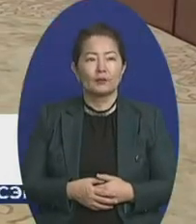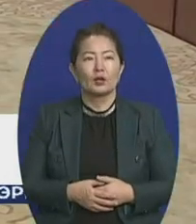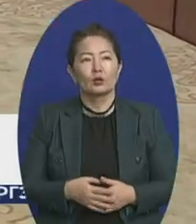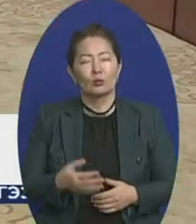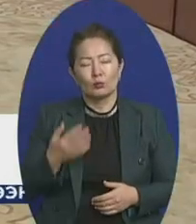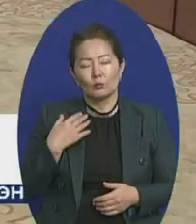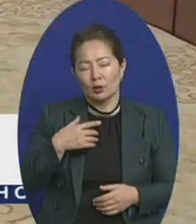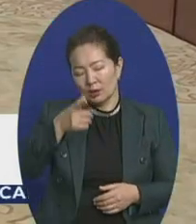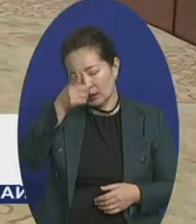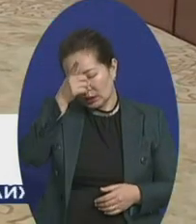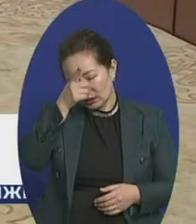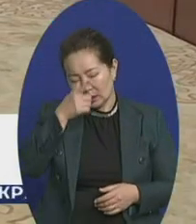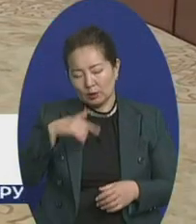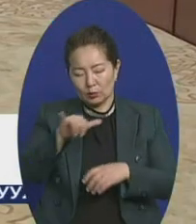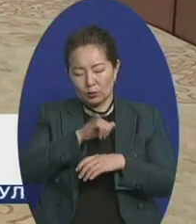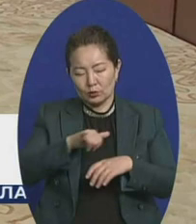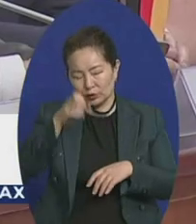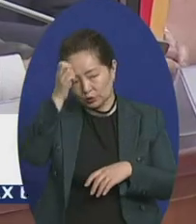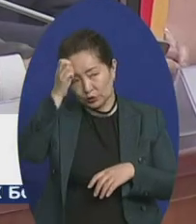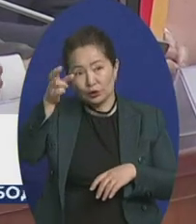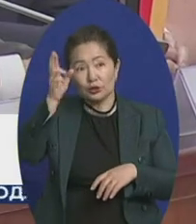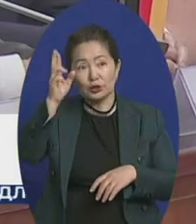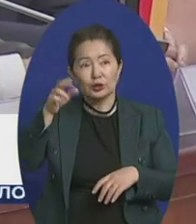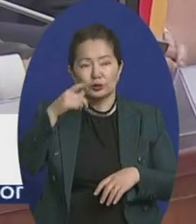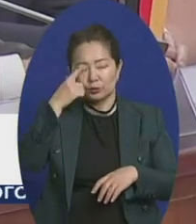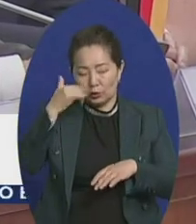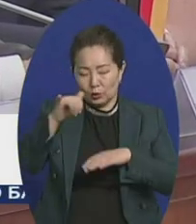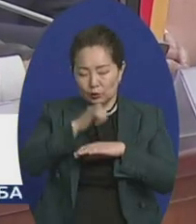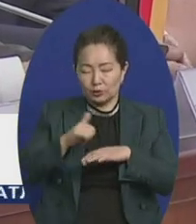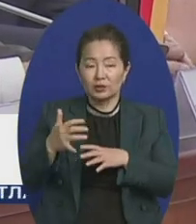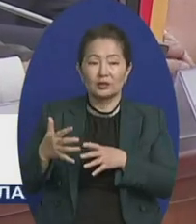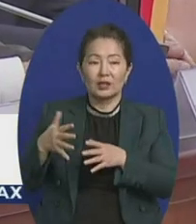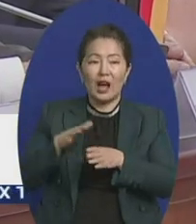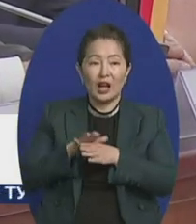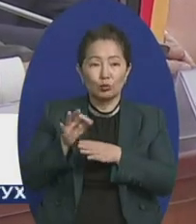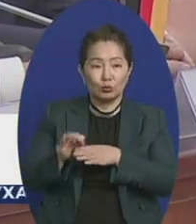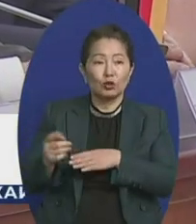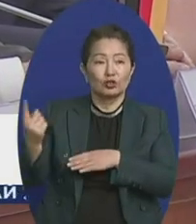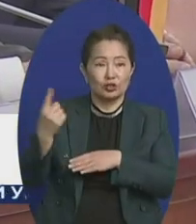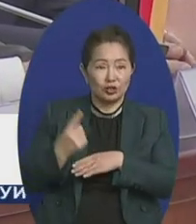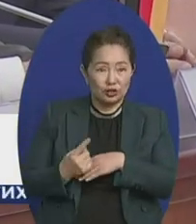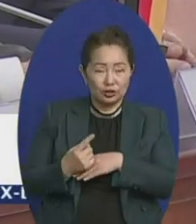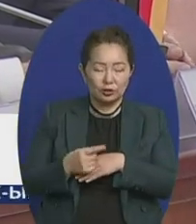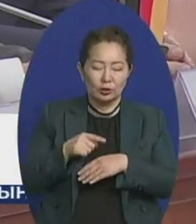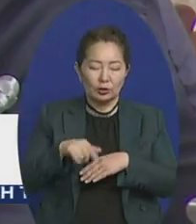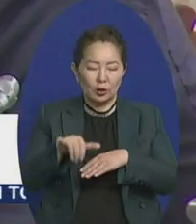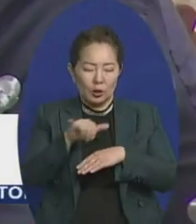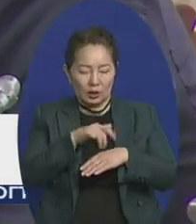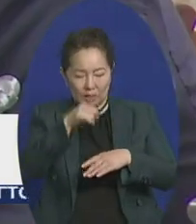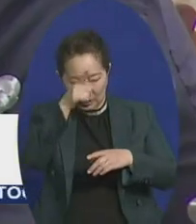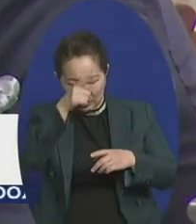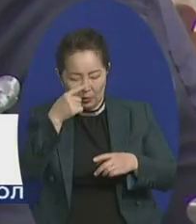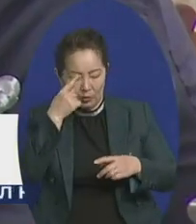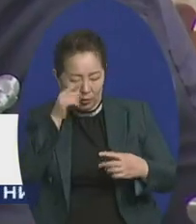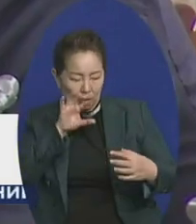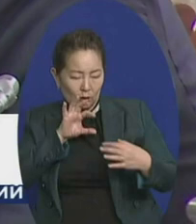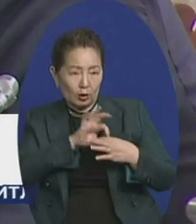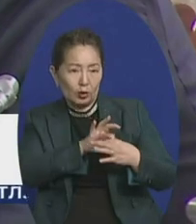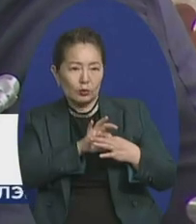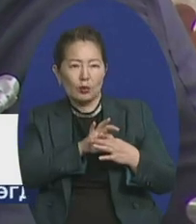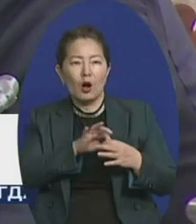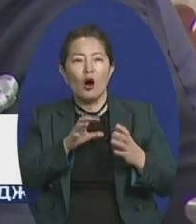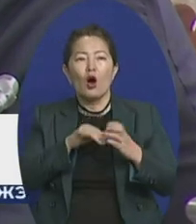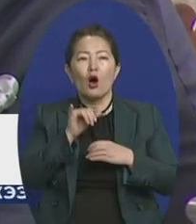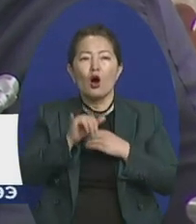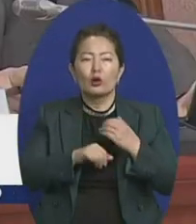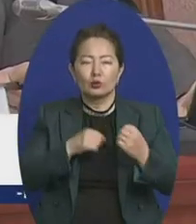Саяхан холбооны бүгд Герман улсын ерөнхийлөгч Манай улс төрийн айлчлалчлал хийсэн. Энэ үеэр тусдаа автоцмаар олон улсын зорчигч болон ачаа тээвэрлэх тухай